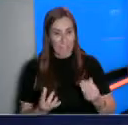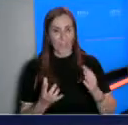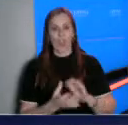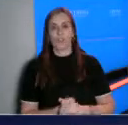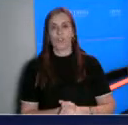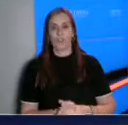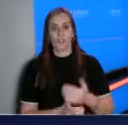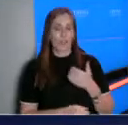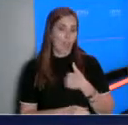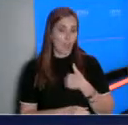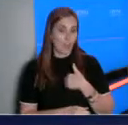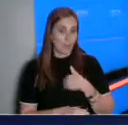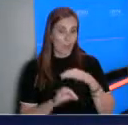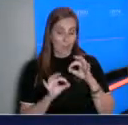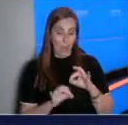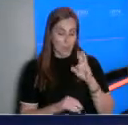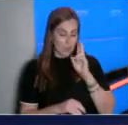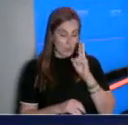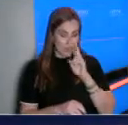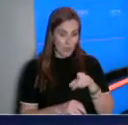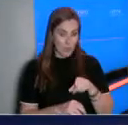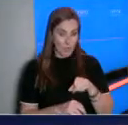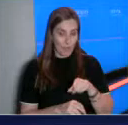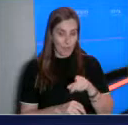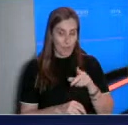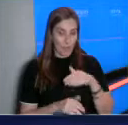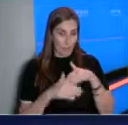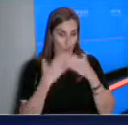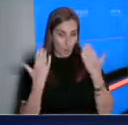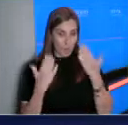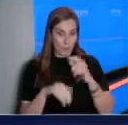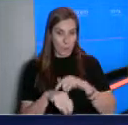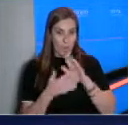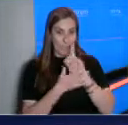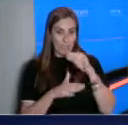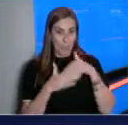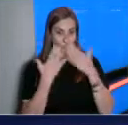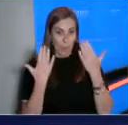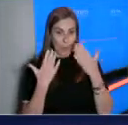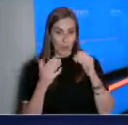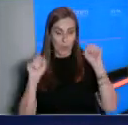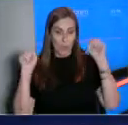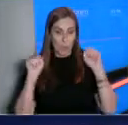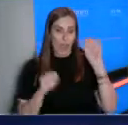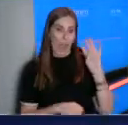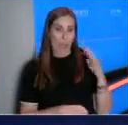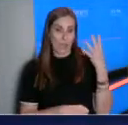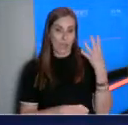כל. אנחנו ממש ביום שישי הקרוב בבוקר, בשעה 11 בבוקר, אנחנו חוגג יום הולדת